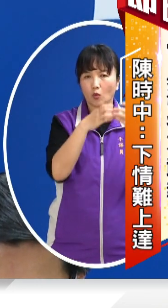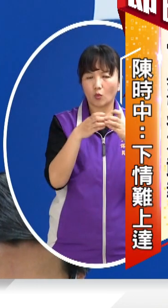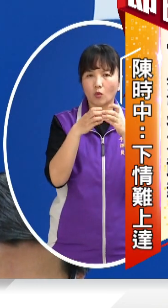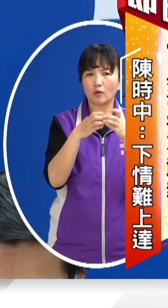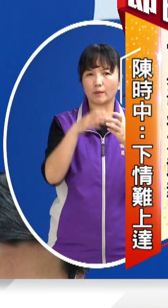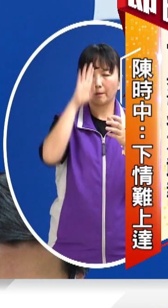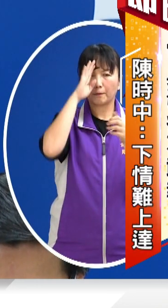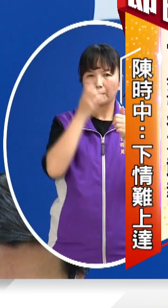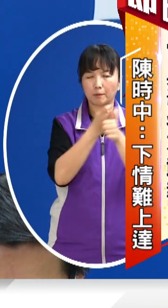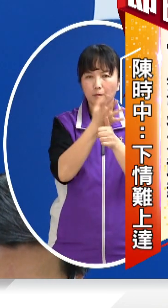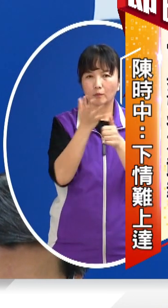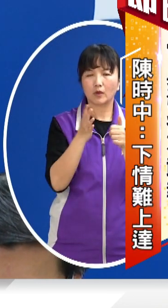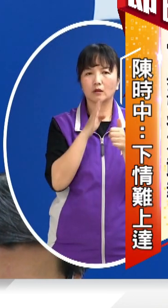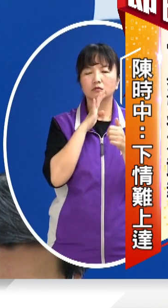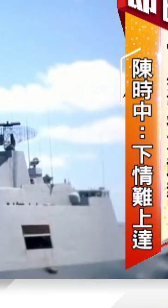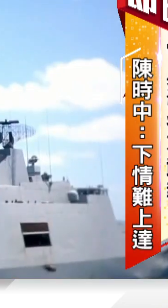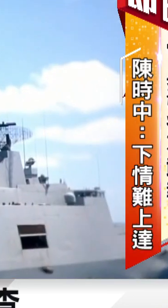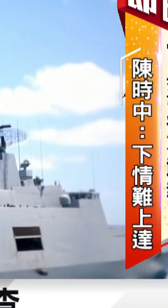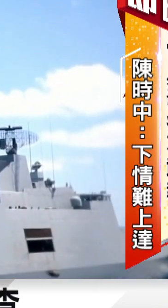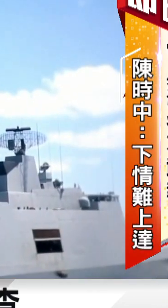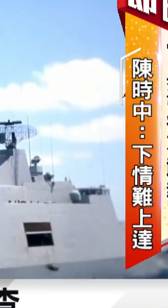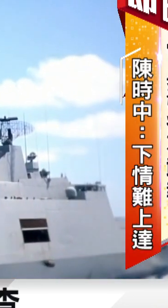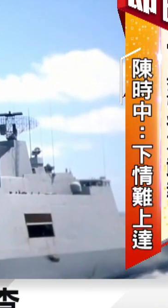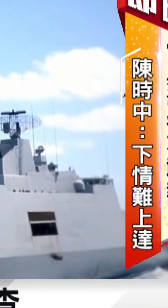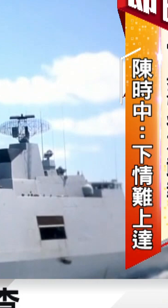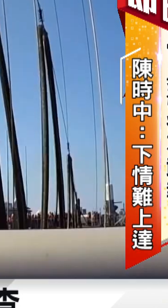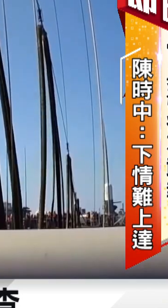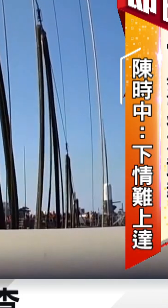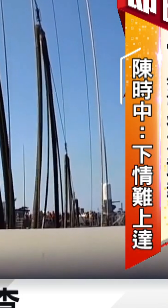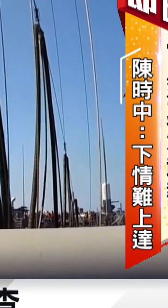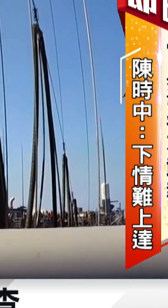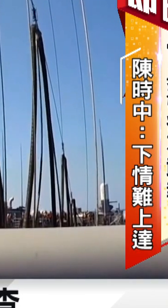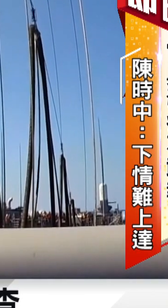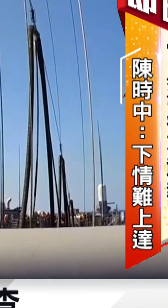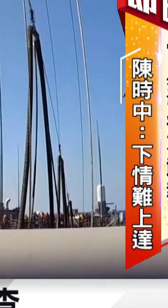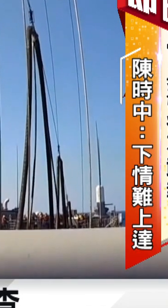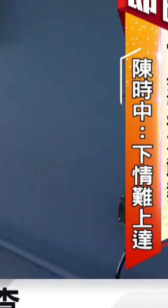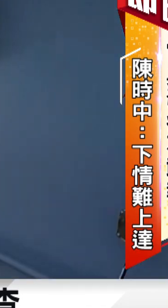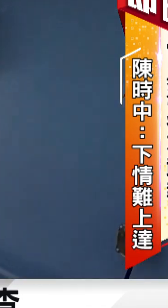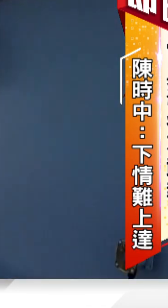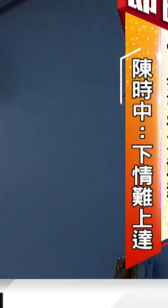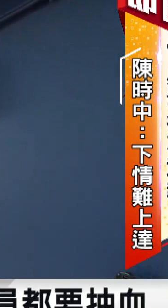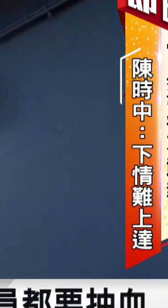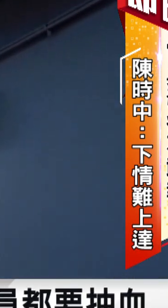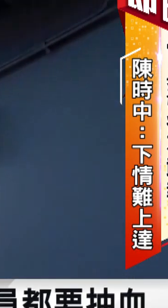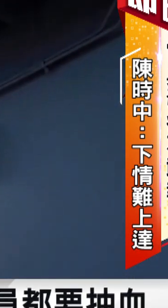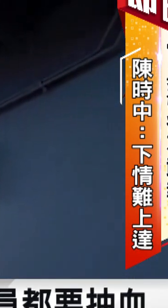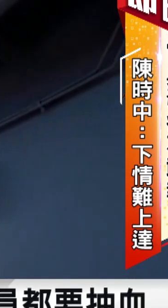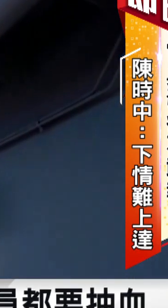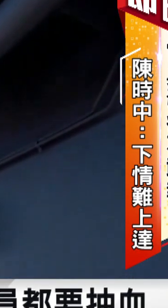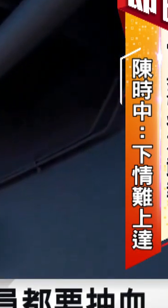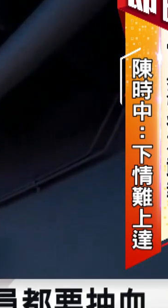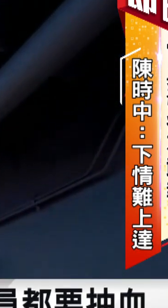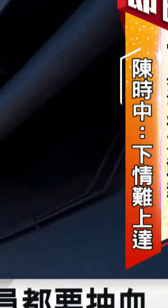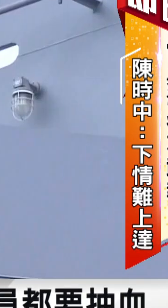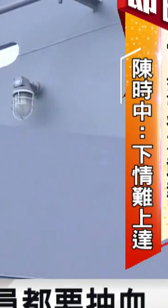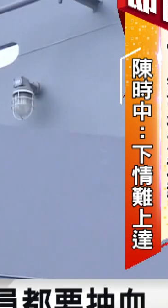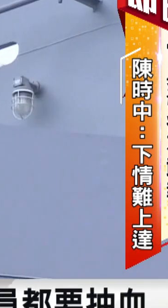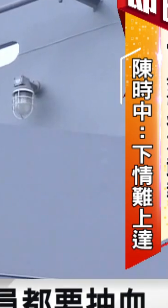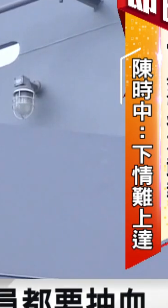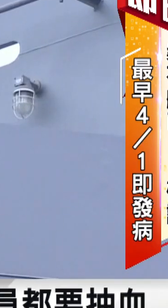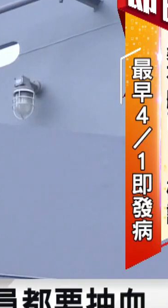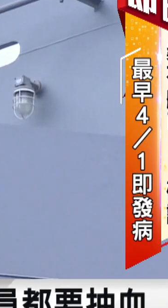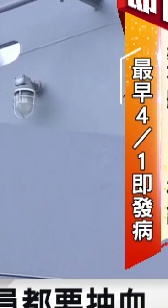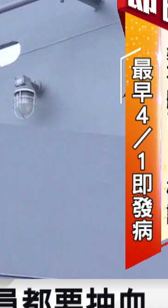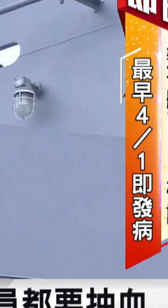已经进入了次波感染啊。 因为磐石舰已经在海上隔离30天，但确诊病例却在下船前几日才发病，